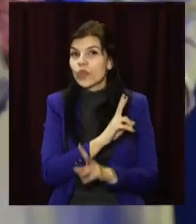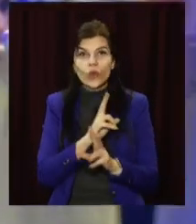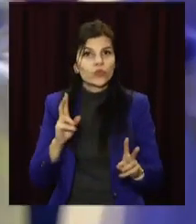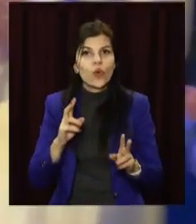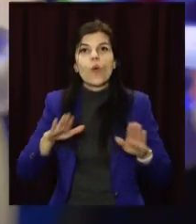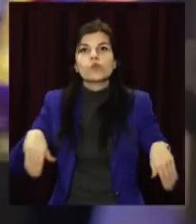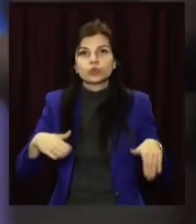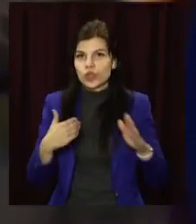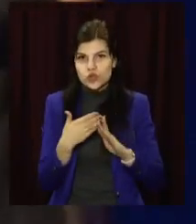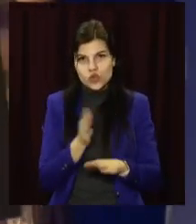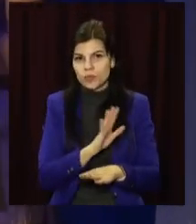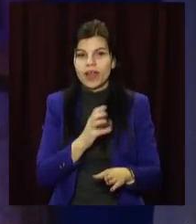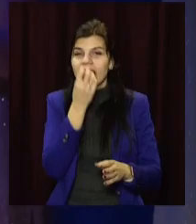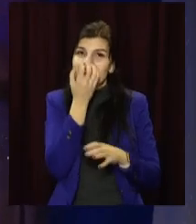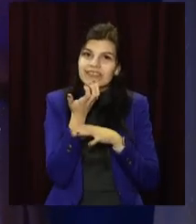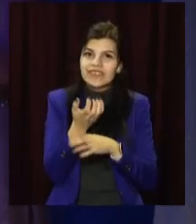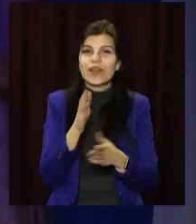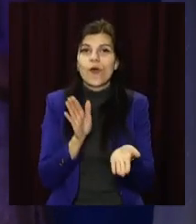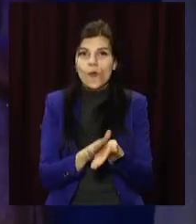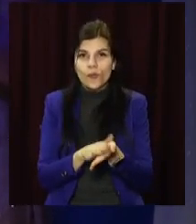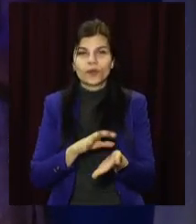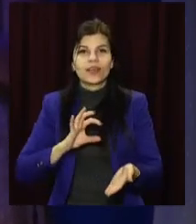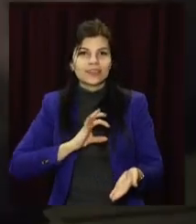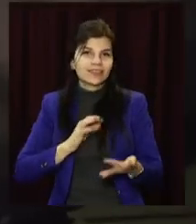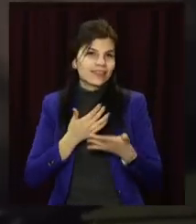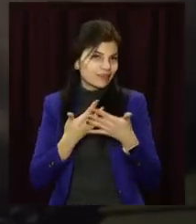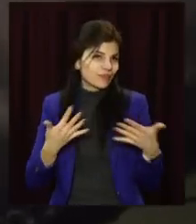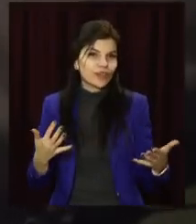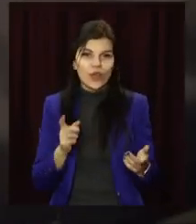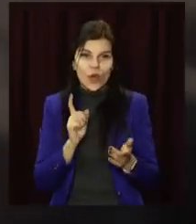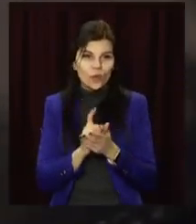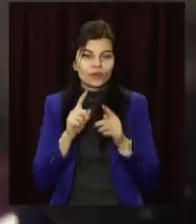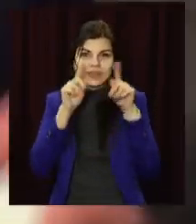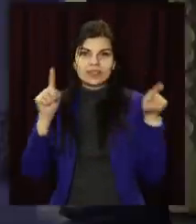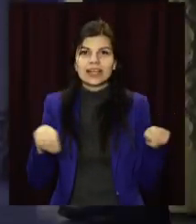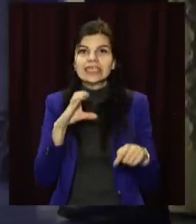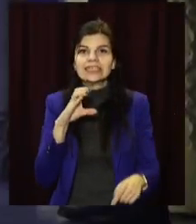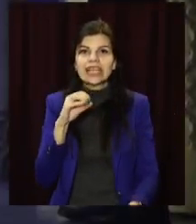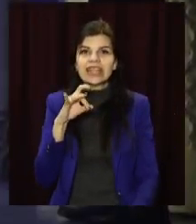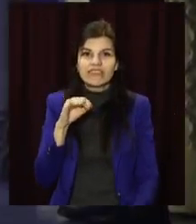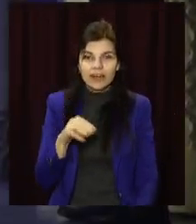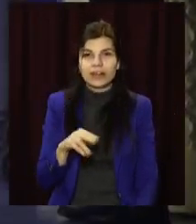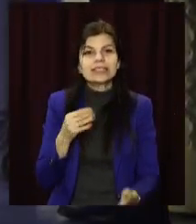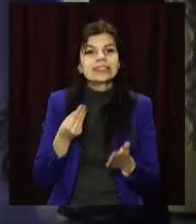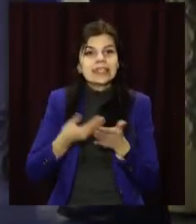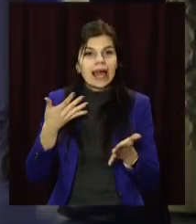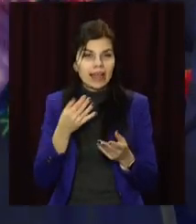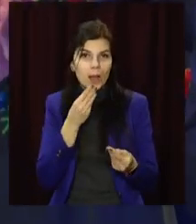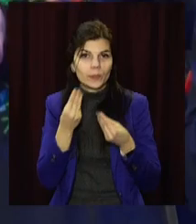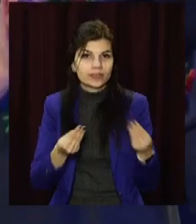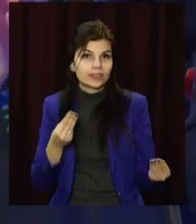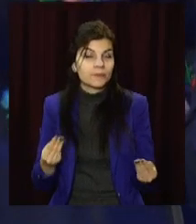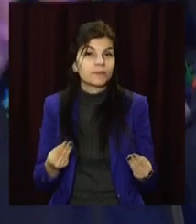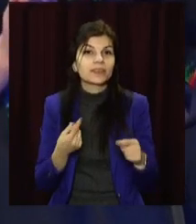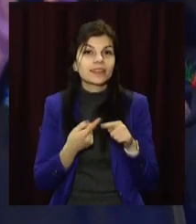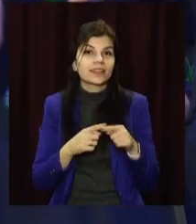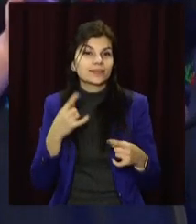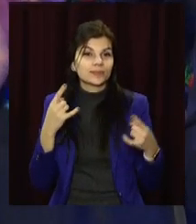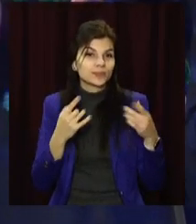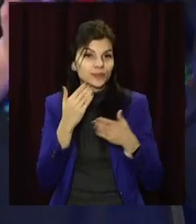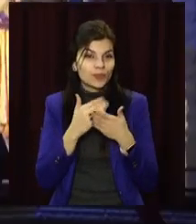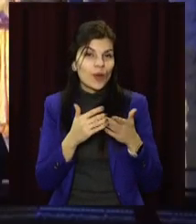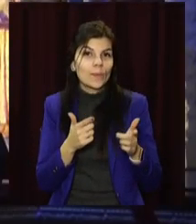учасників. Окрім квітів та оплесків, всі отримали почесні відзнаки, сертифікати та цінні презенти. Руслана Козиряцька,